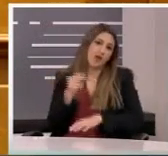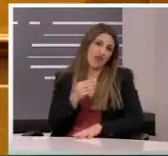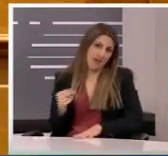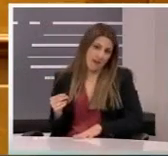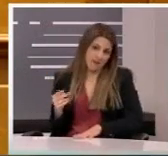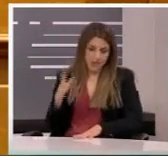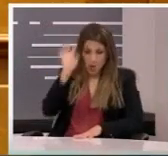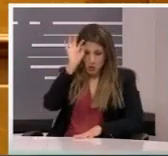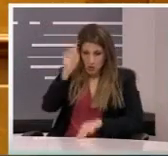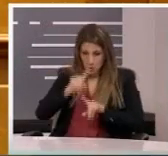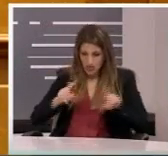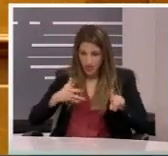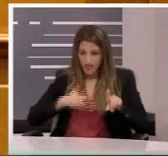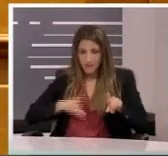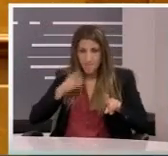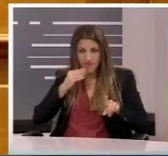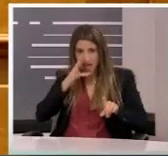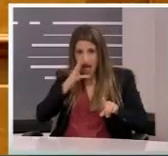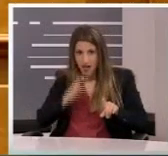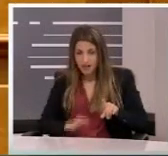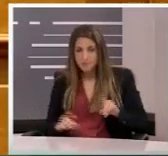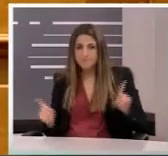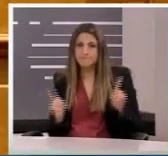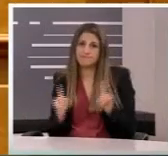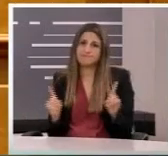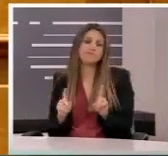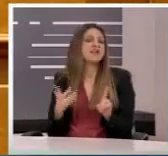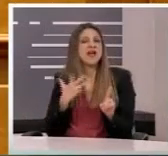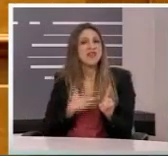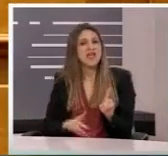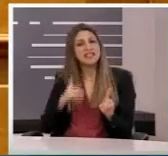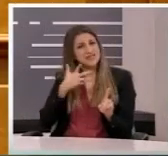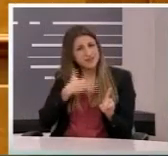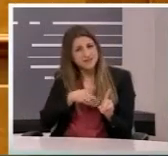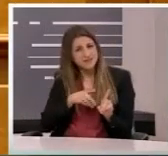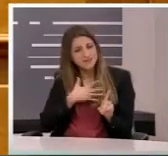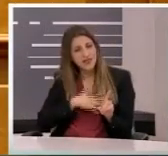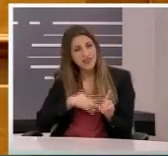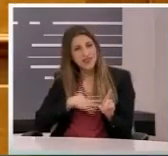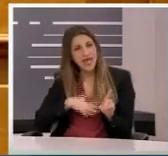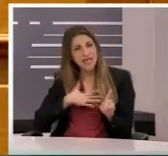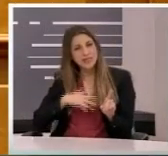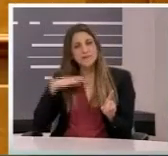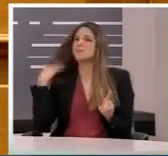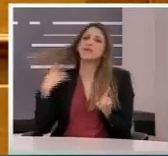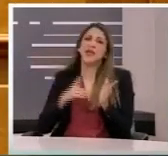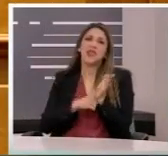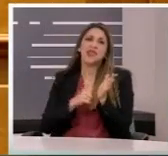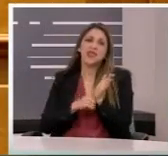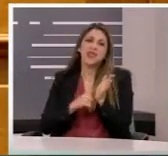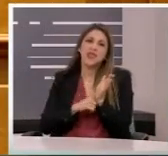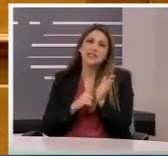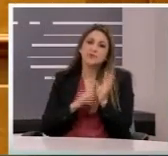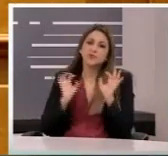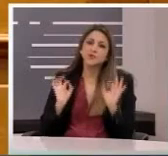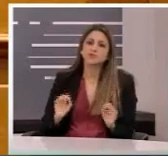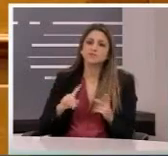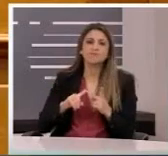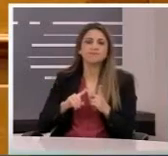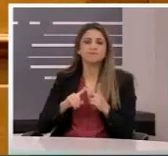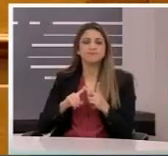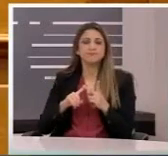σας δεν είναι η αποκάλυψη της αλήθειας. Σκοπός σας δεν είναι να τηρηθεί μια θεσμική, ιδεοντολογική ή ποινική